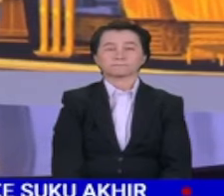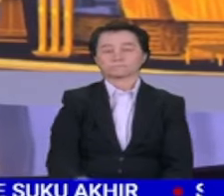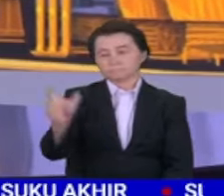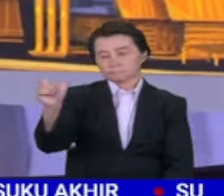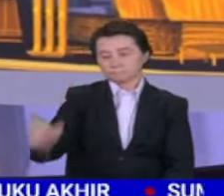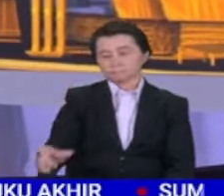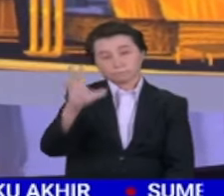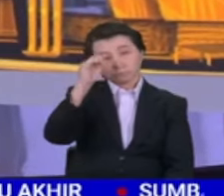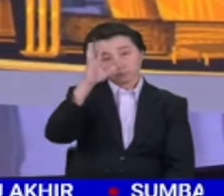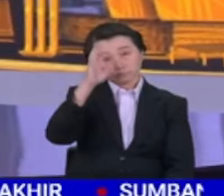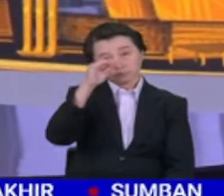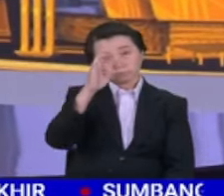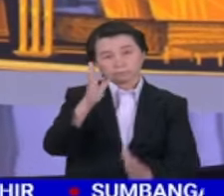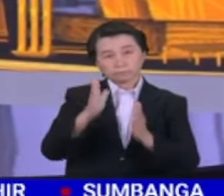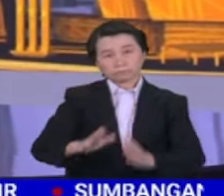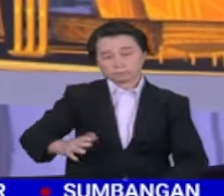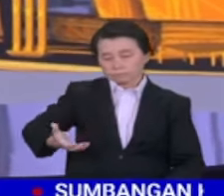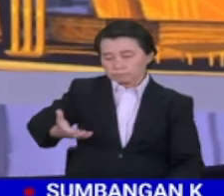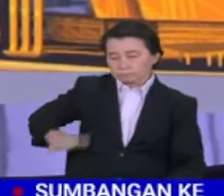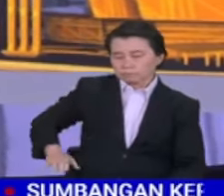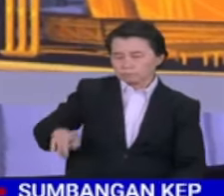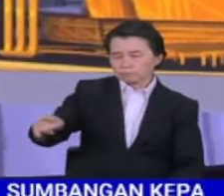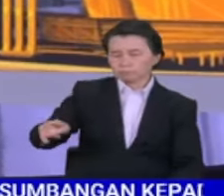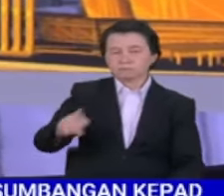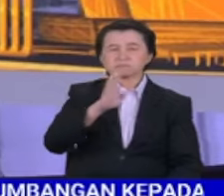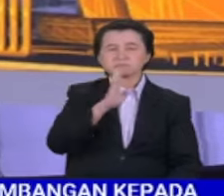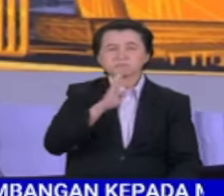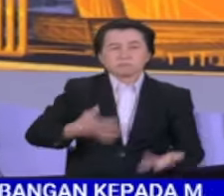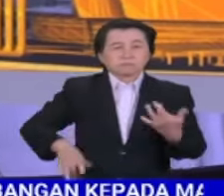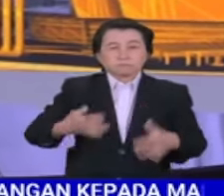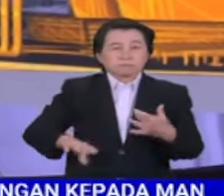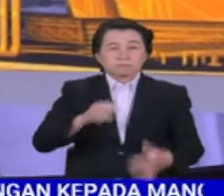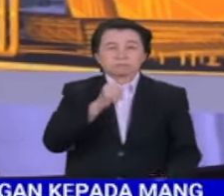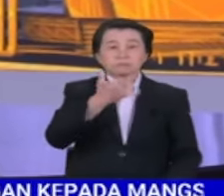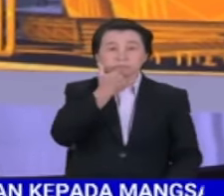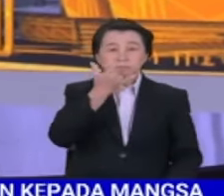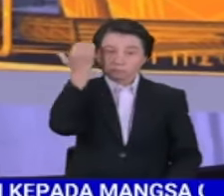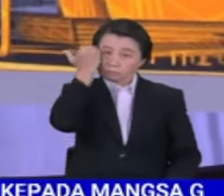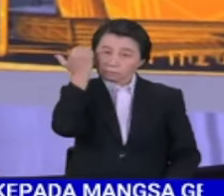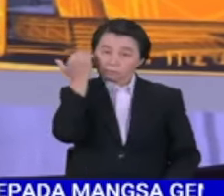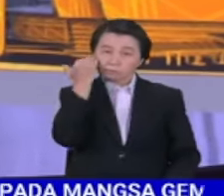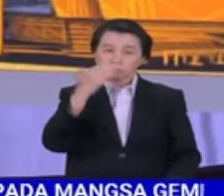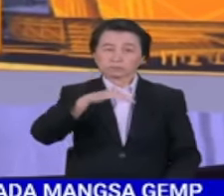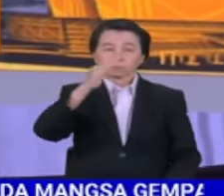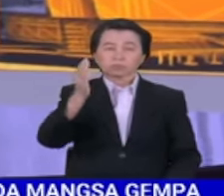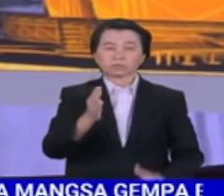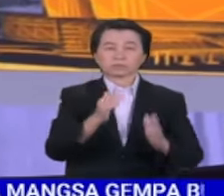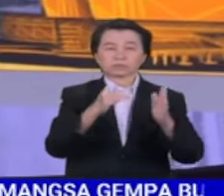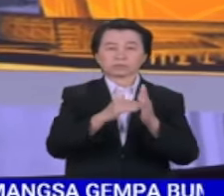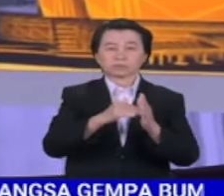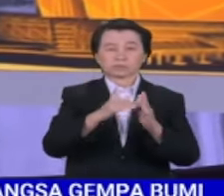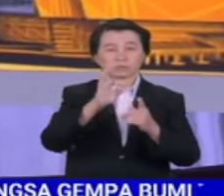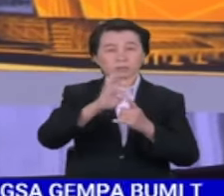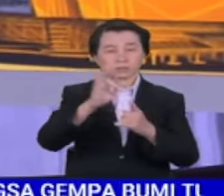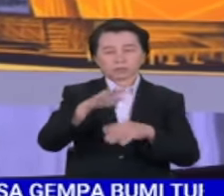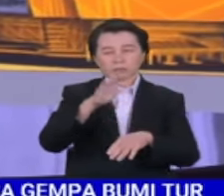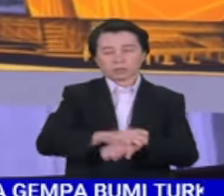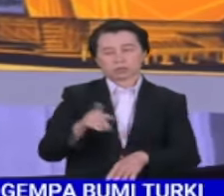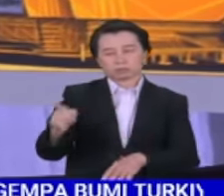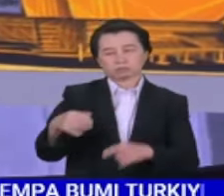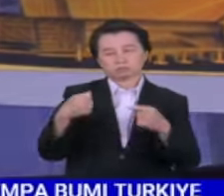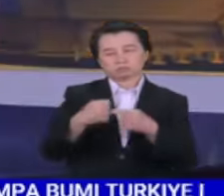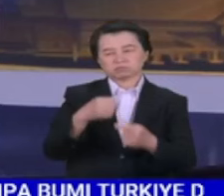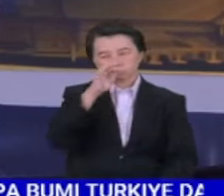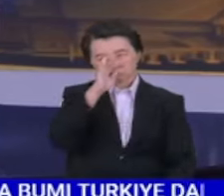seorang lelaki warga Bangladesh mengaku tidak bersalah di Mahkamah majelis bukit mertajam atas bertugas